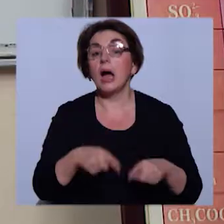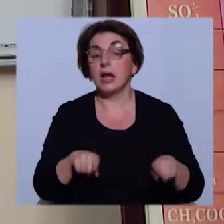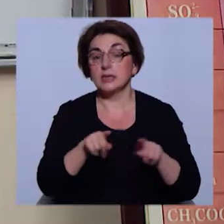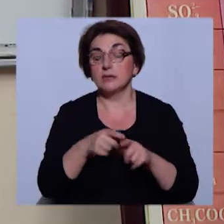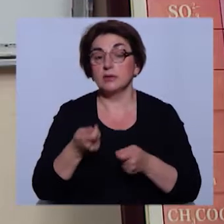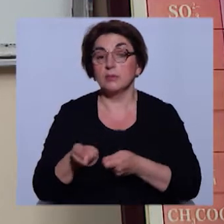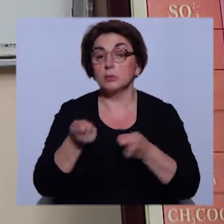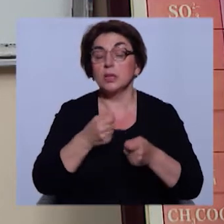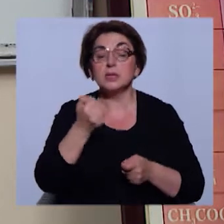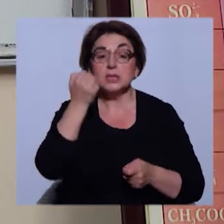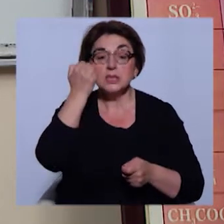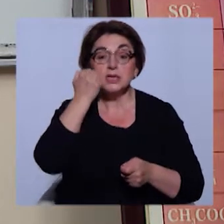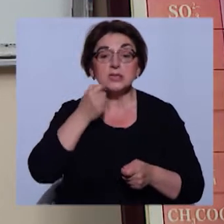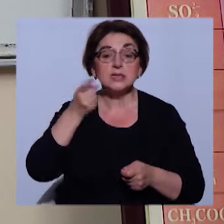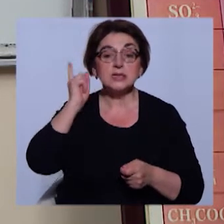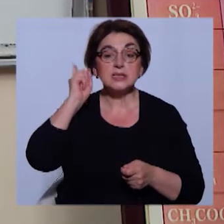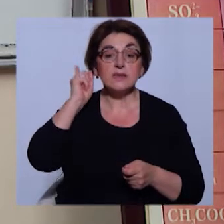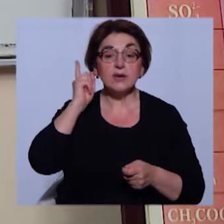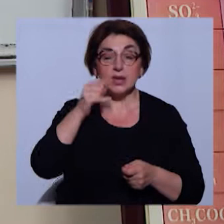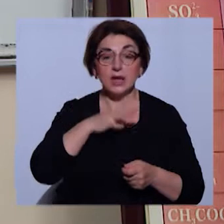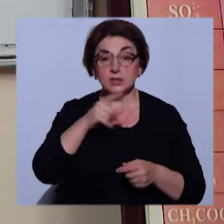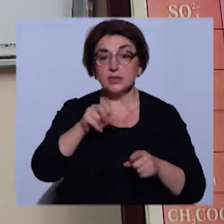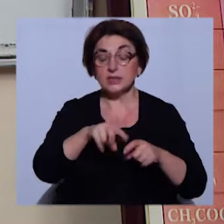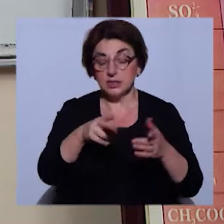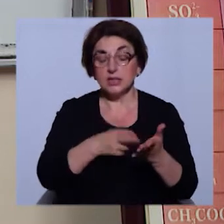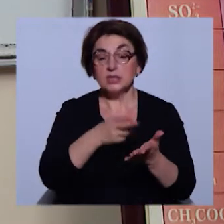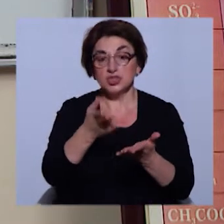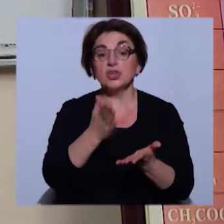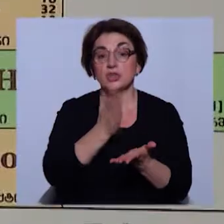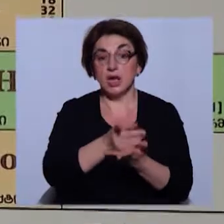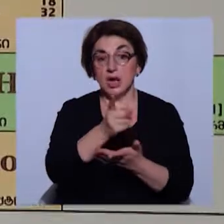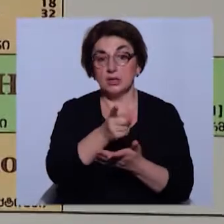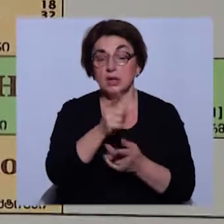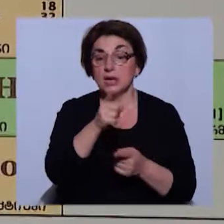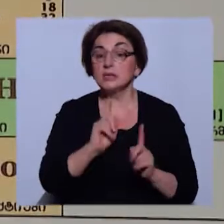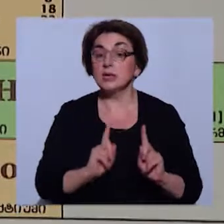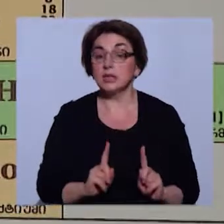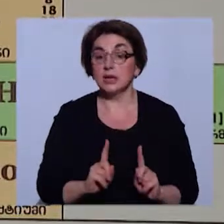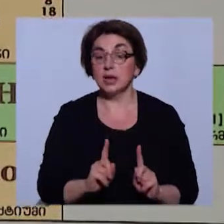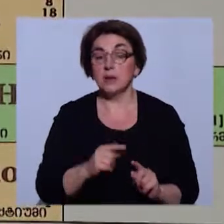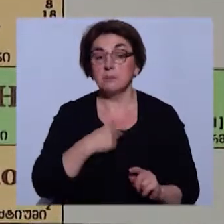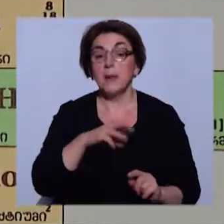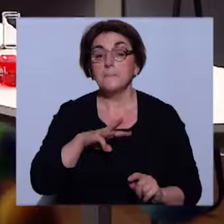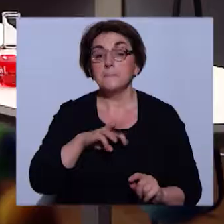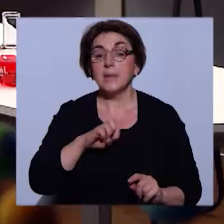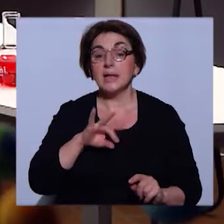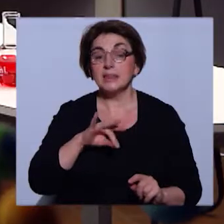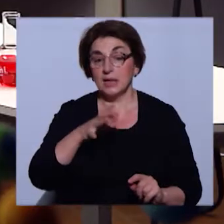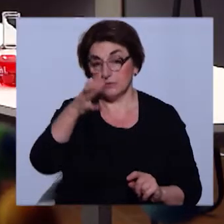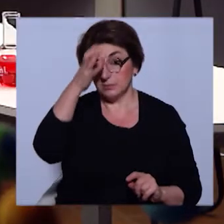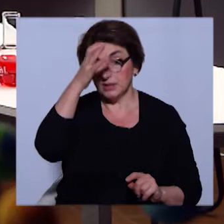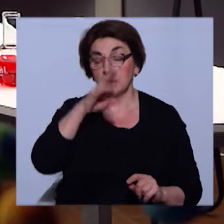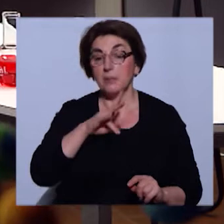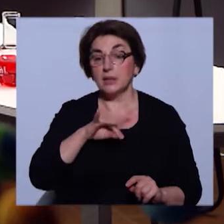აგრეთვე ის პერიოდული სისტემა, რომელიც თქვენ სახელმძღვანელოებშია მოცემული. ესე იგი, მენდელეევის